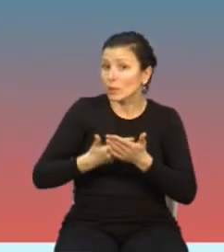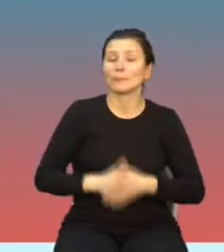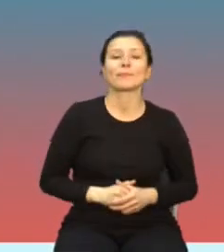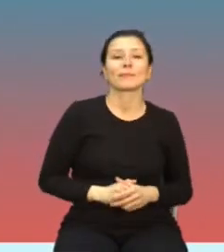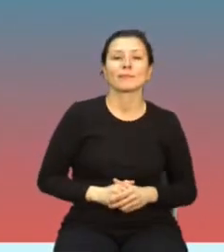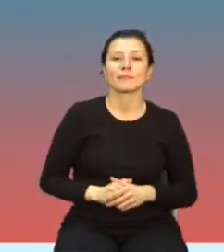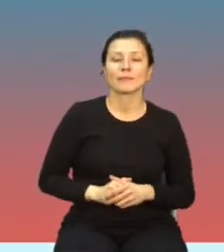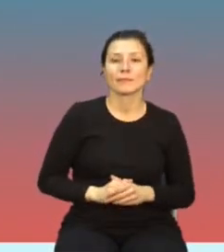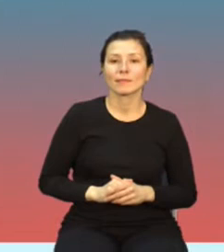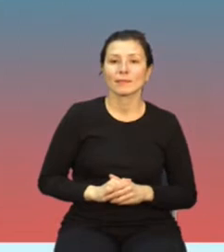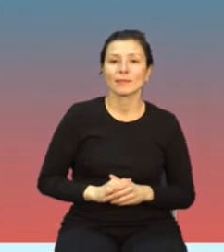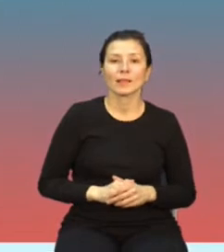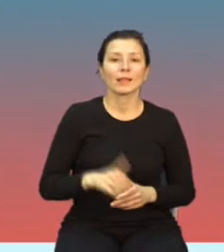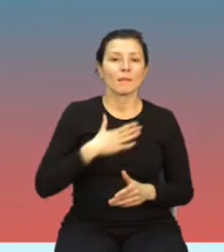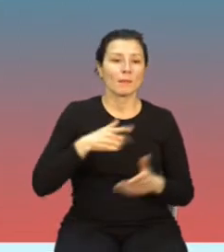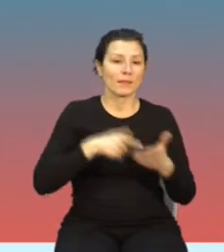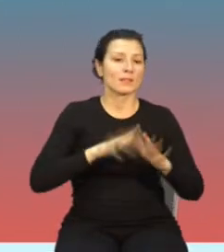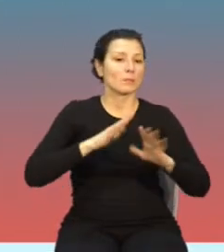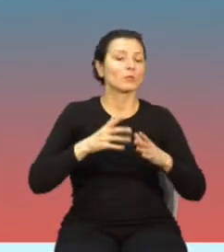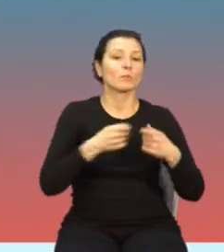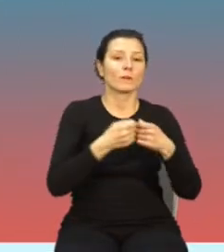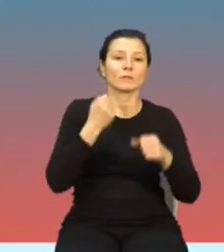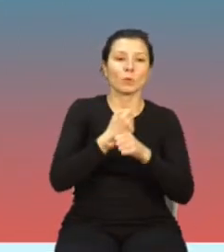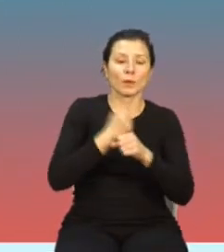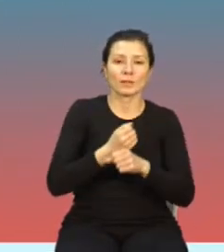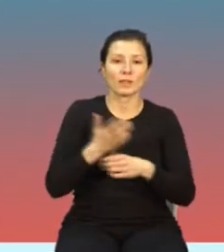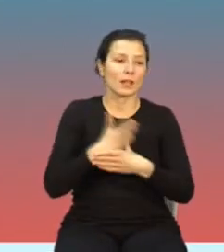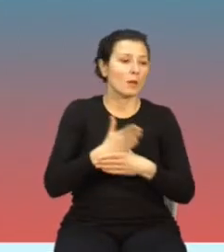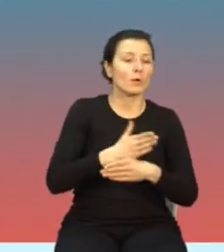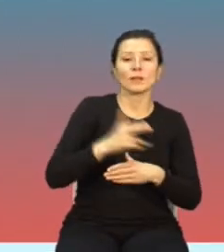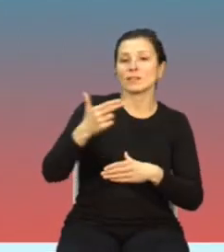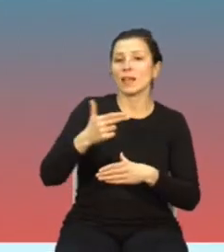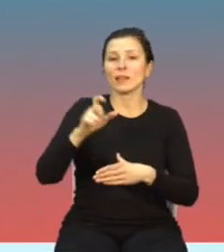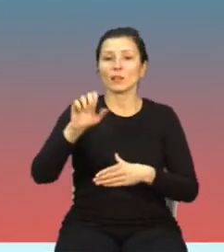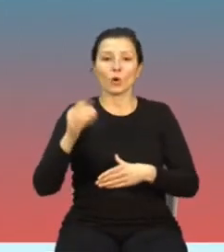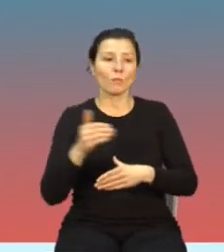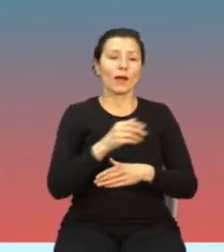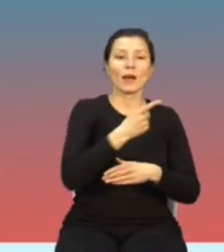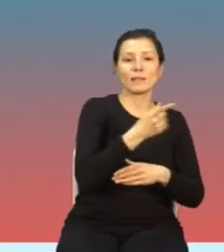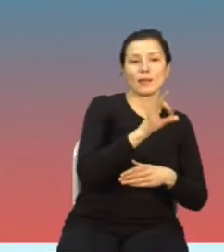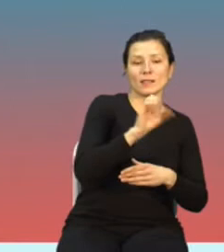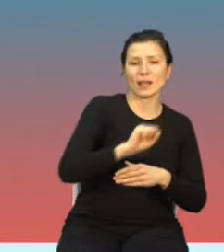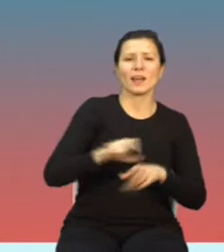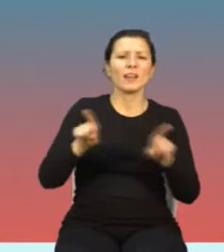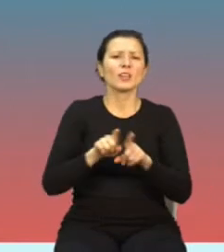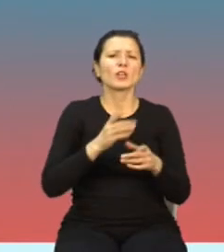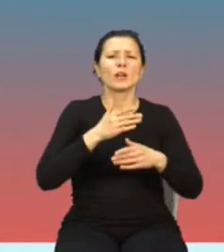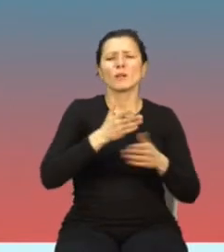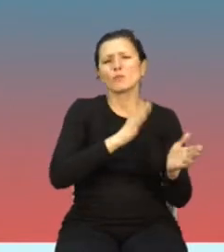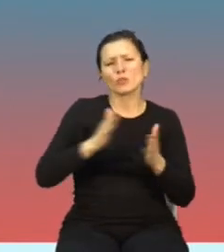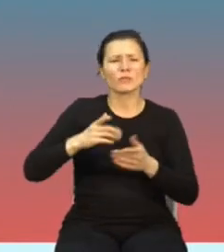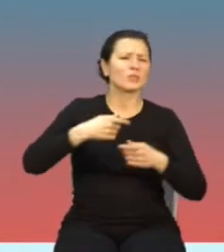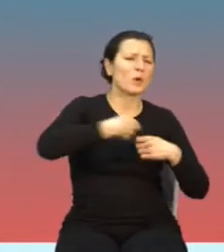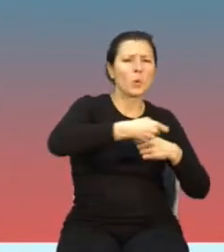taki układ współpracy pomiędzy ENCOM-em i DSA. Wspólnie opracowaliśmy cały szereg ulotek, raportów,